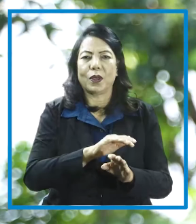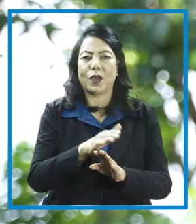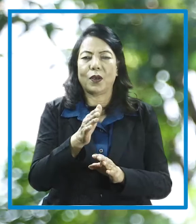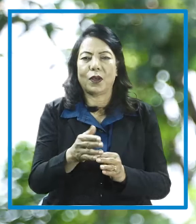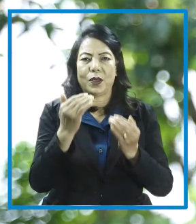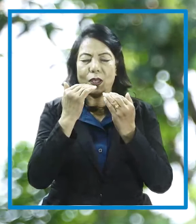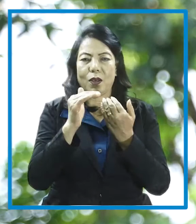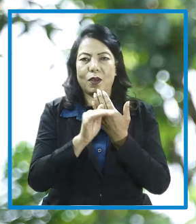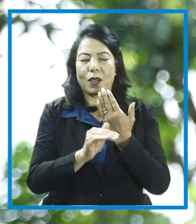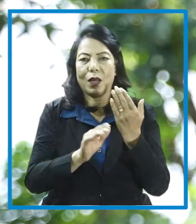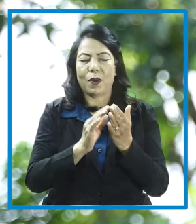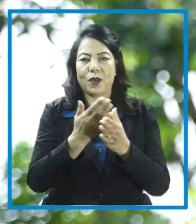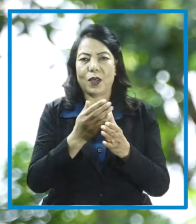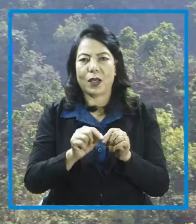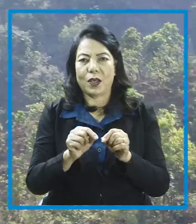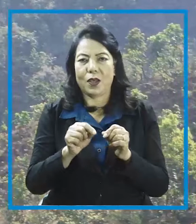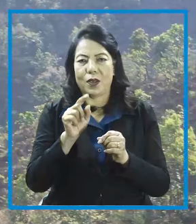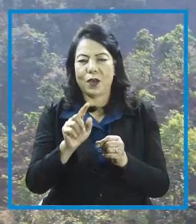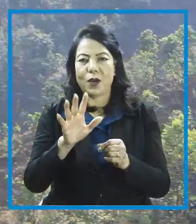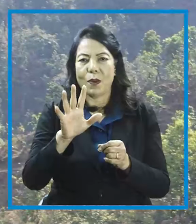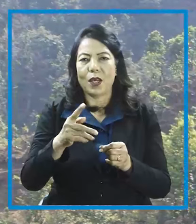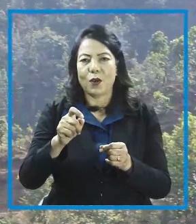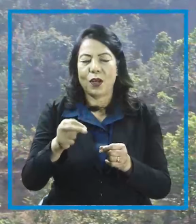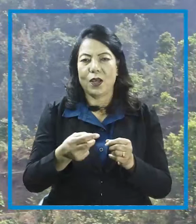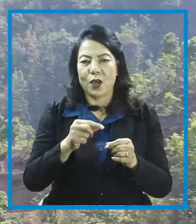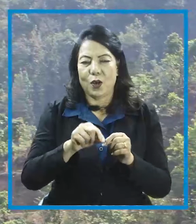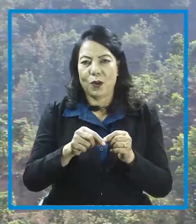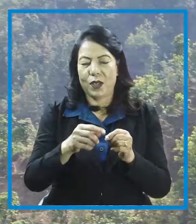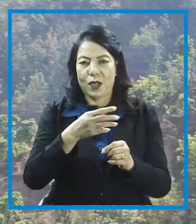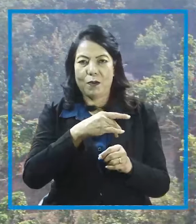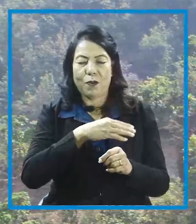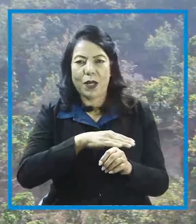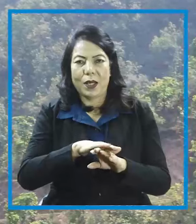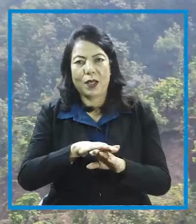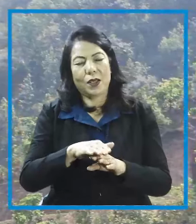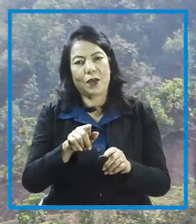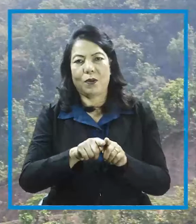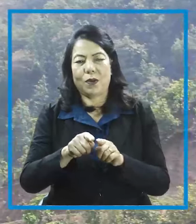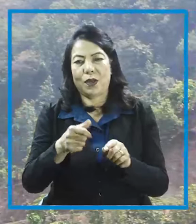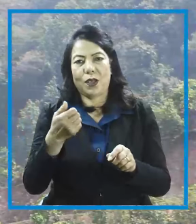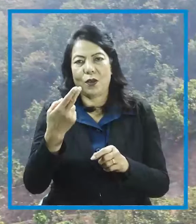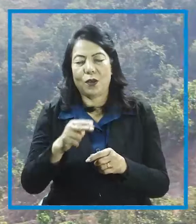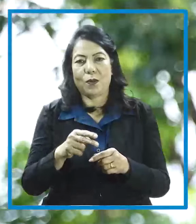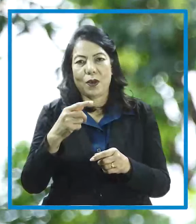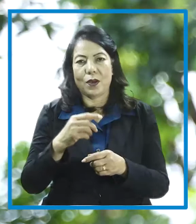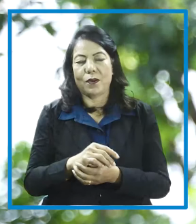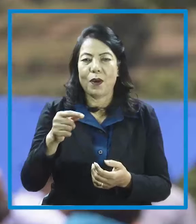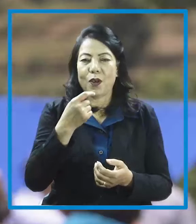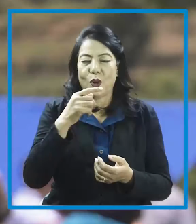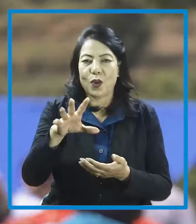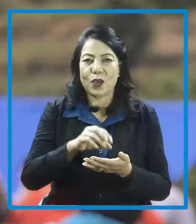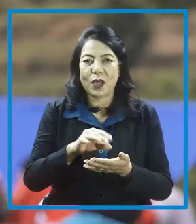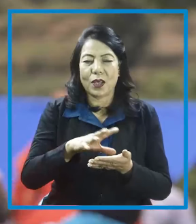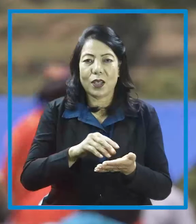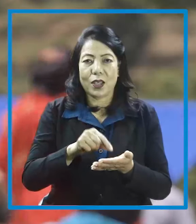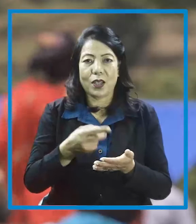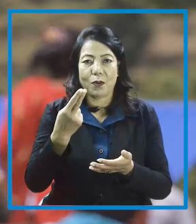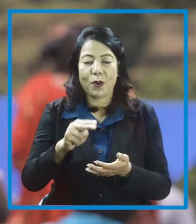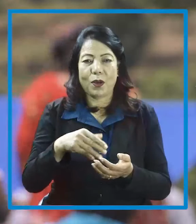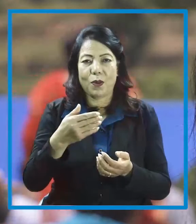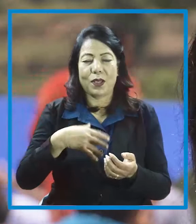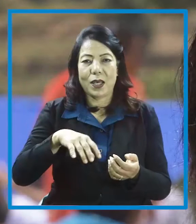उहाँहरूले सिकाएको प्रविधिबाट तरकारी खेती गर्दा त्यही ठाउँ 1 क्विन्टल निस्किने ठाउँ 5 क्विन्टल निस्किन्छ भने त्यहाँ फाइदा त हामीलाई यसै नै हुने भइगयो नि। हामी भने पनि